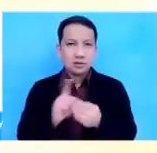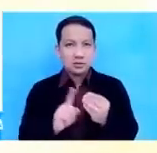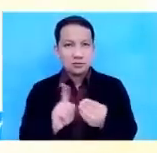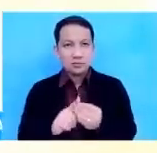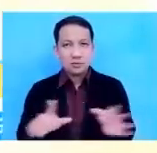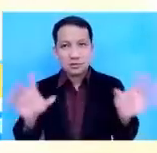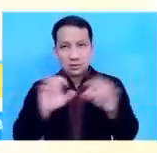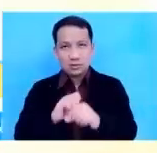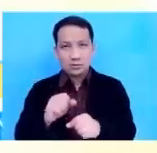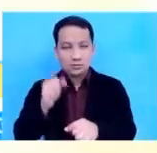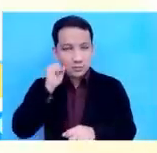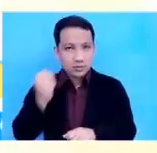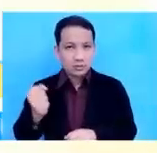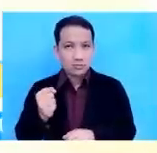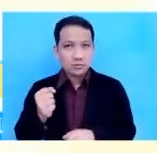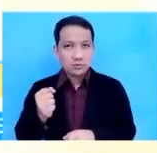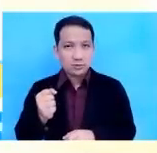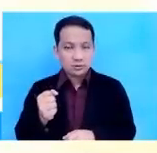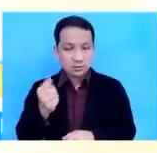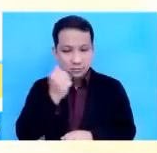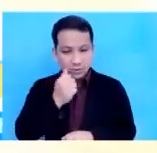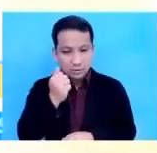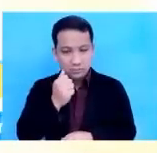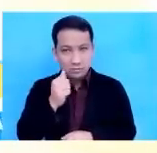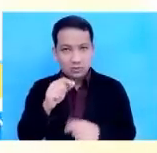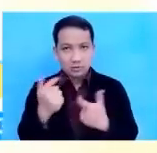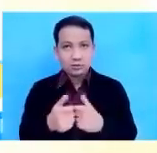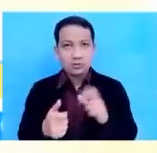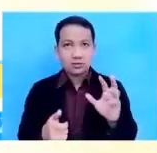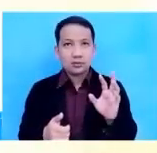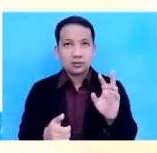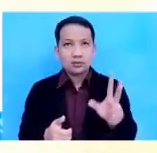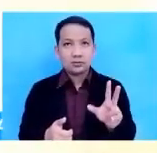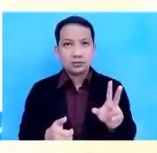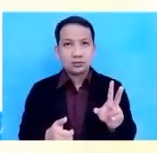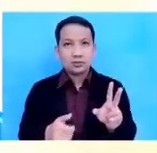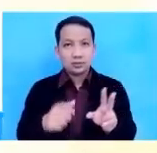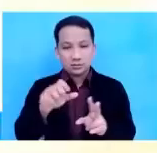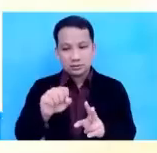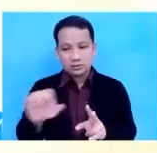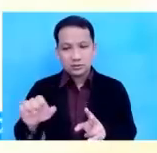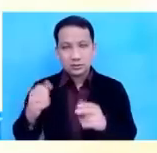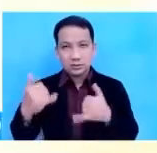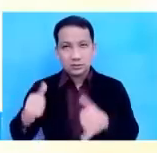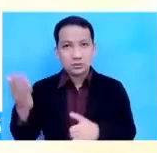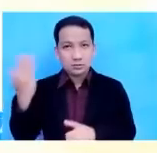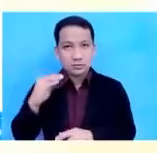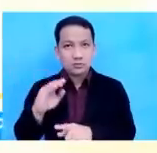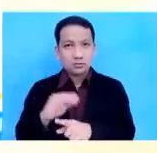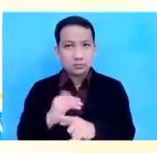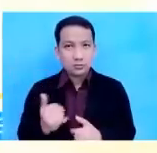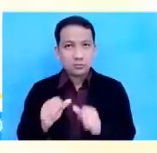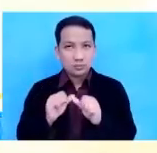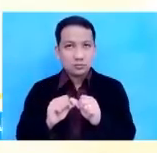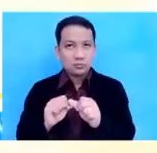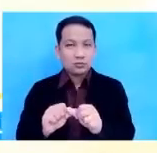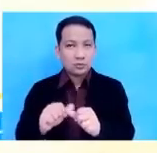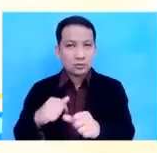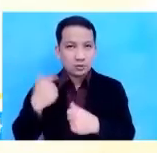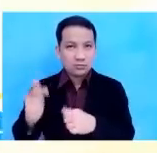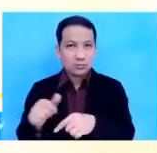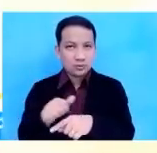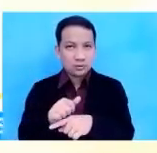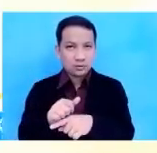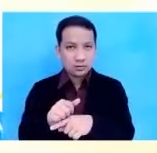nagtapos sa silver ang Gilas Women's Basketball Team sa 32nd SEA Games sa Cambodia noong Mayo. Patuloy pa rin ang pag-e-ensayo